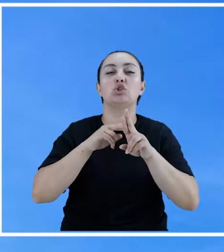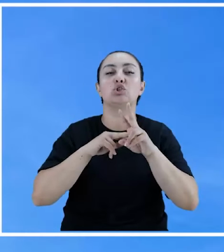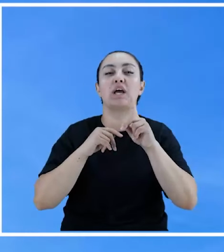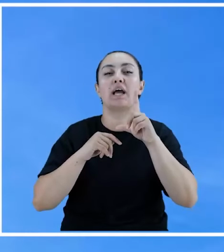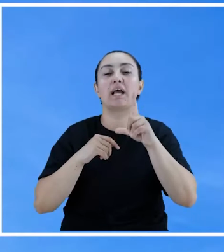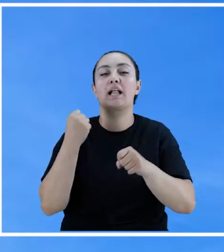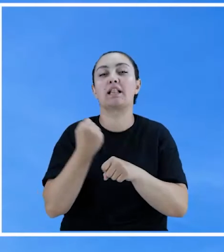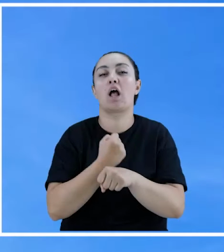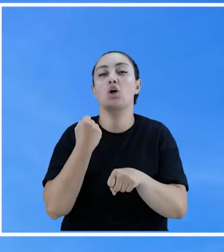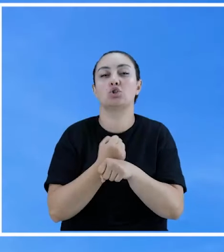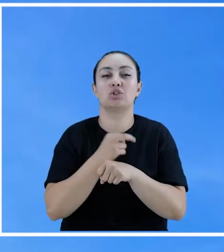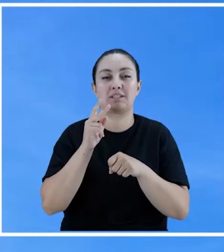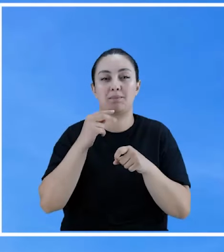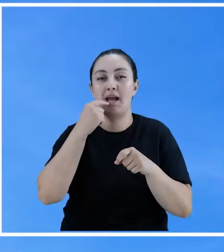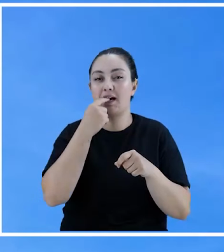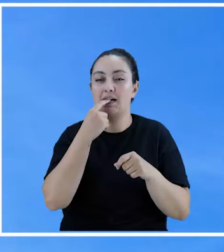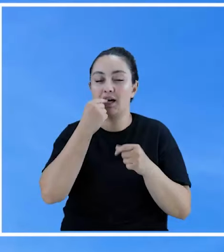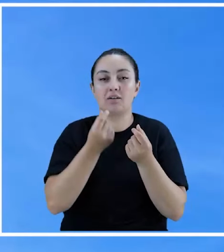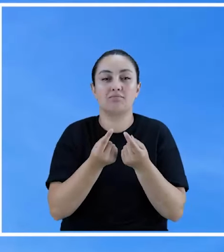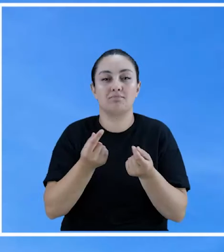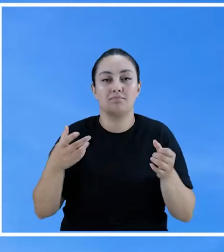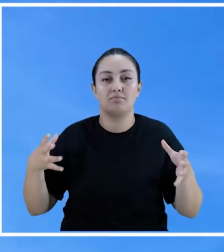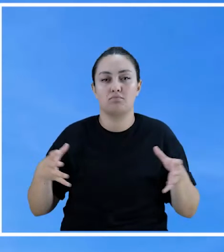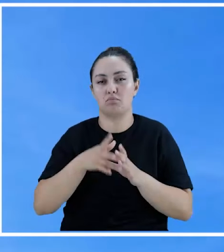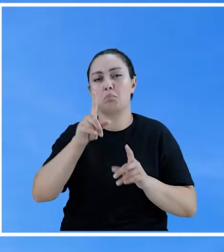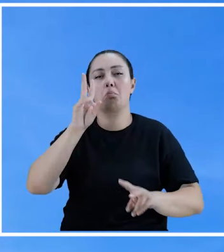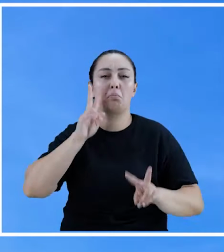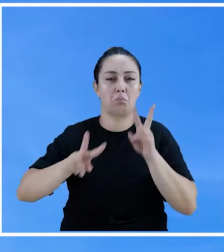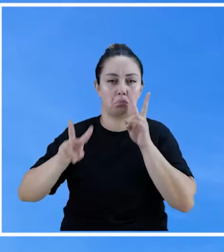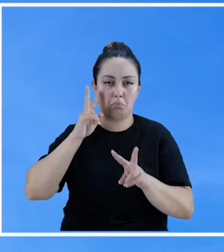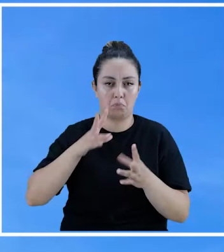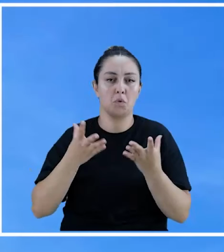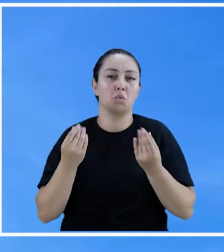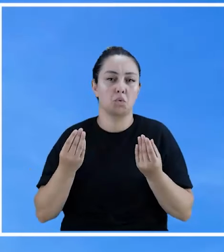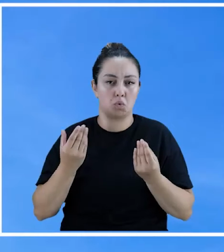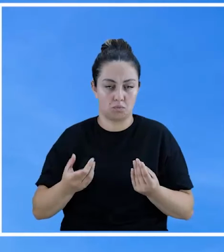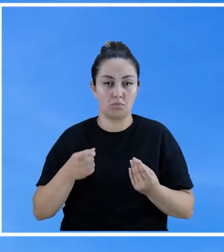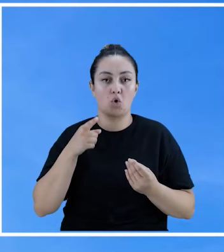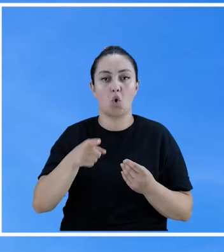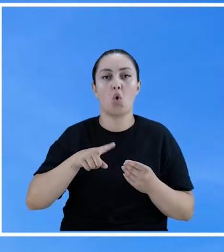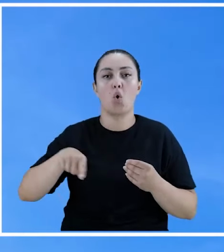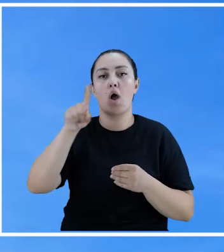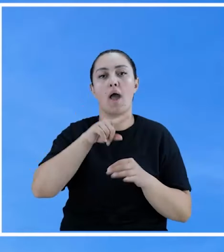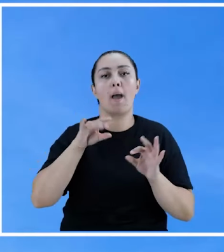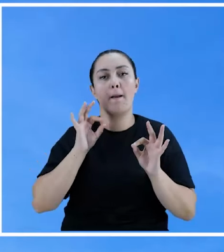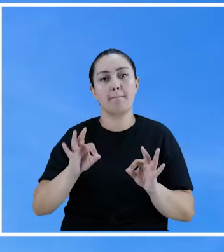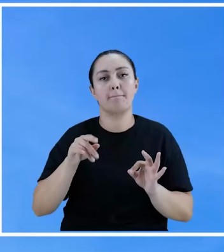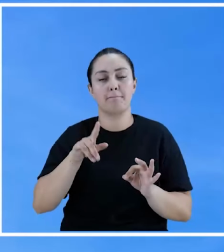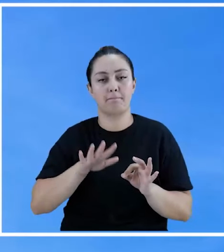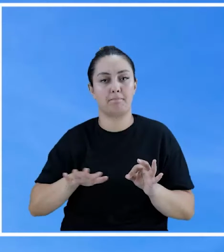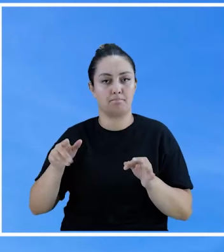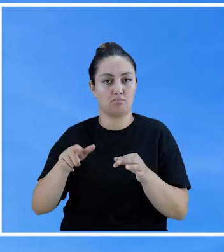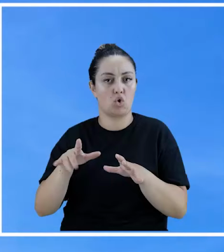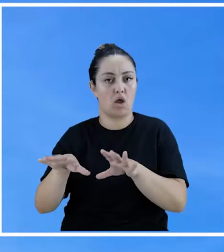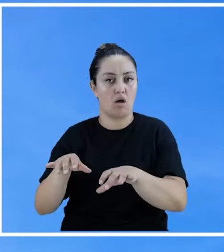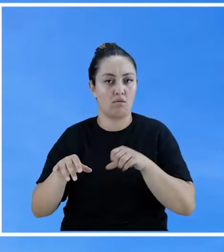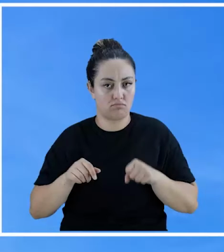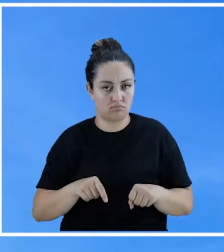gibi zemin tanelerini siz de günlük ortamda karşılaşıyorsunuz. Biz bunları yük taşıtmaya çalışıyoruz. Şimdi